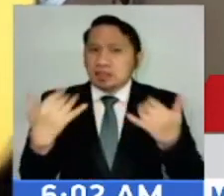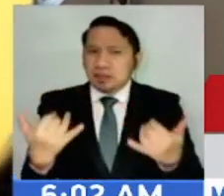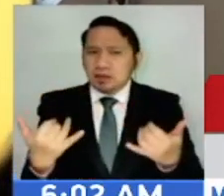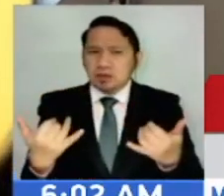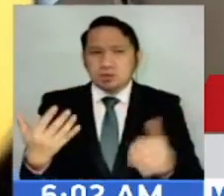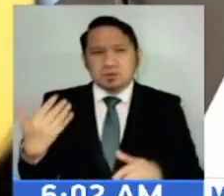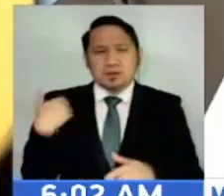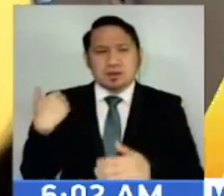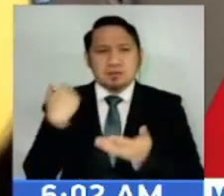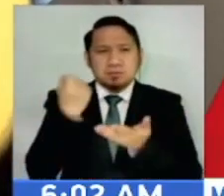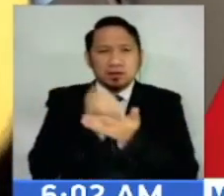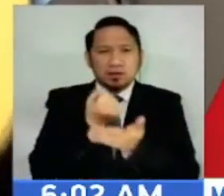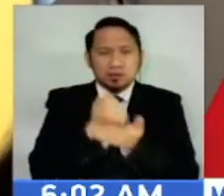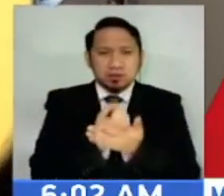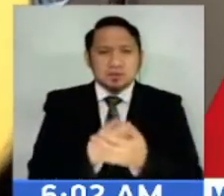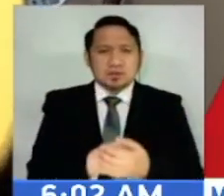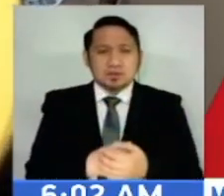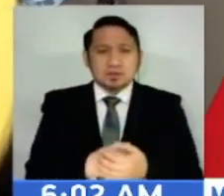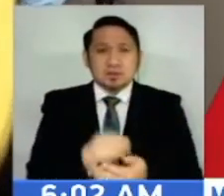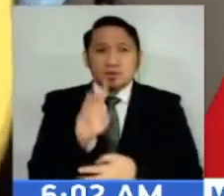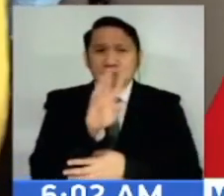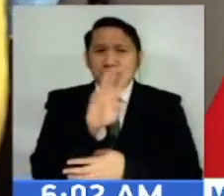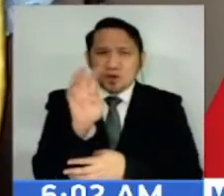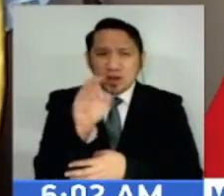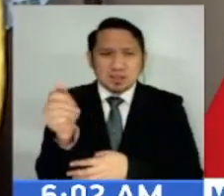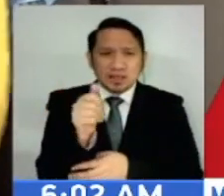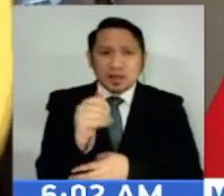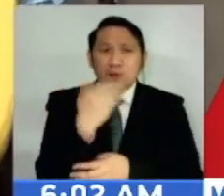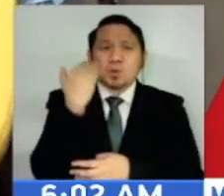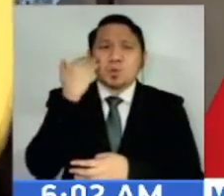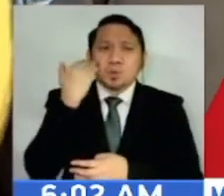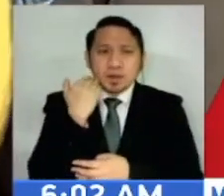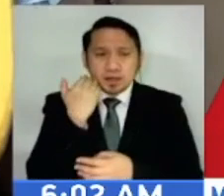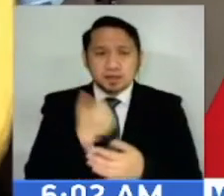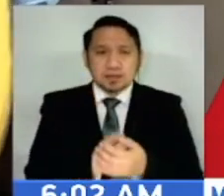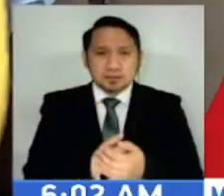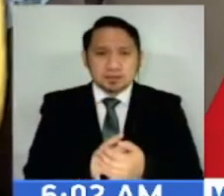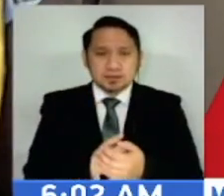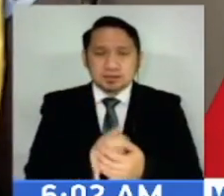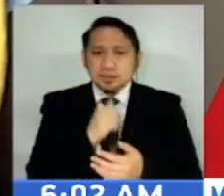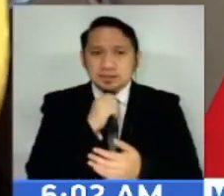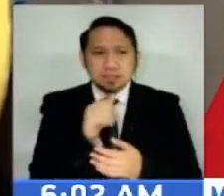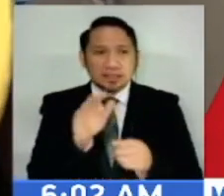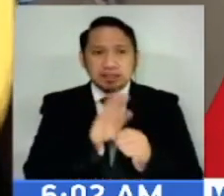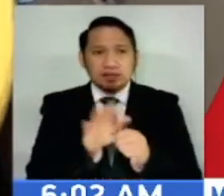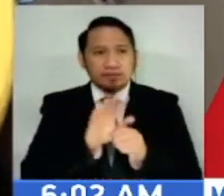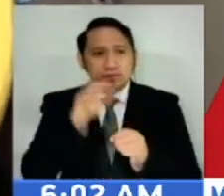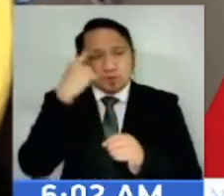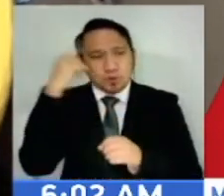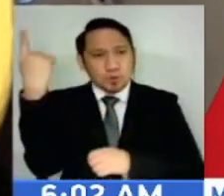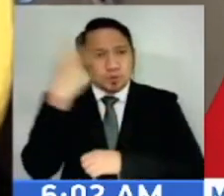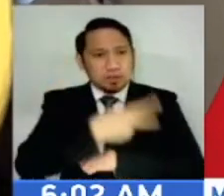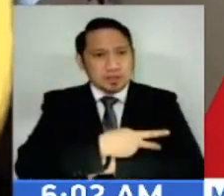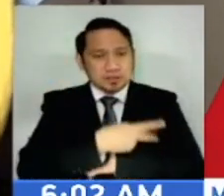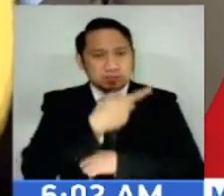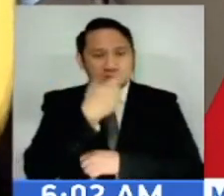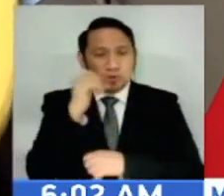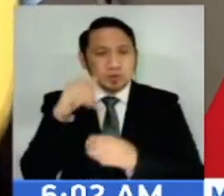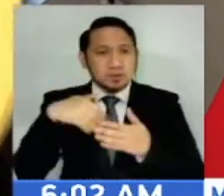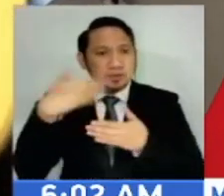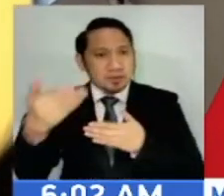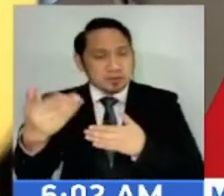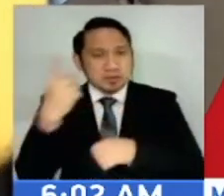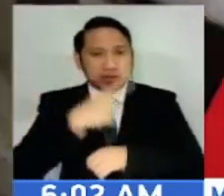Kulang yung 400 allowance namin eh. Hindi sapat sa 2 araw. Kasi kinabukasan walang biyahe. Ngayon lang